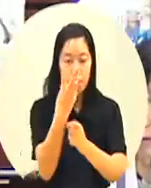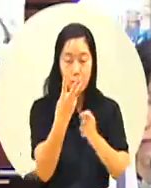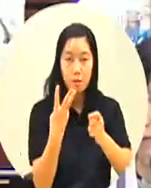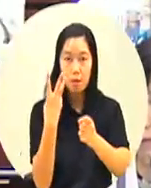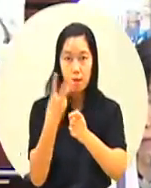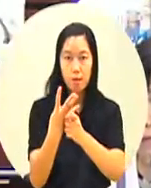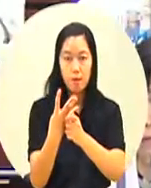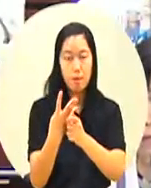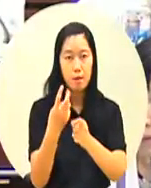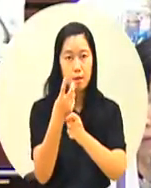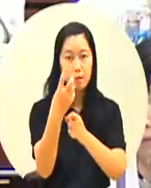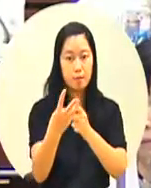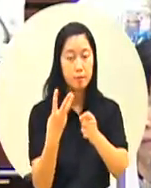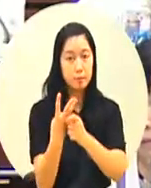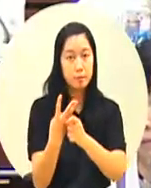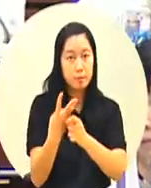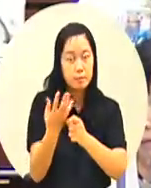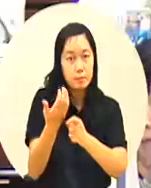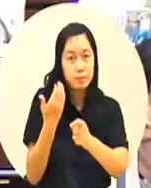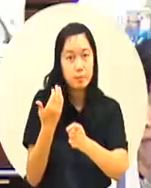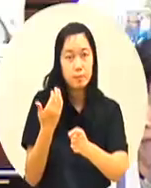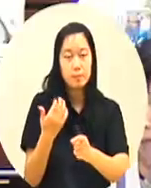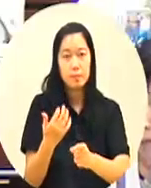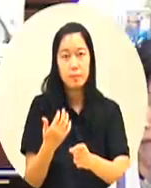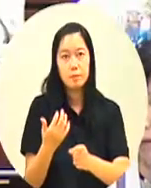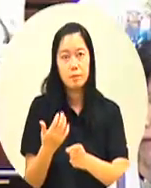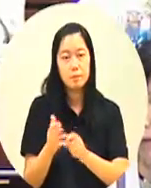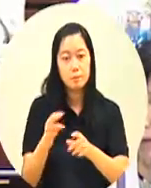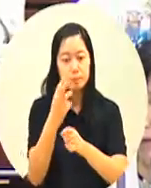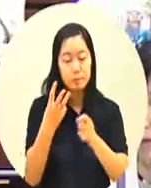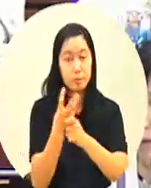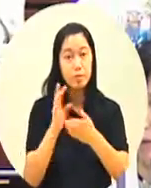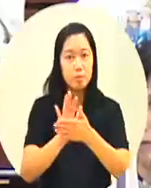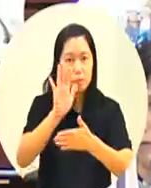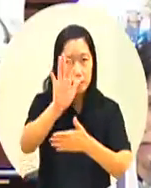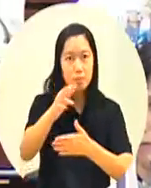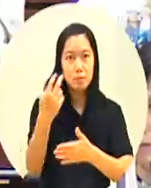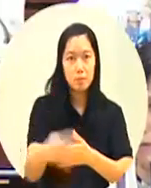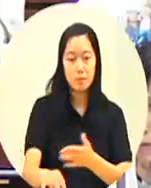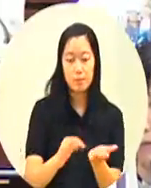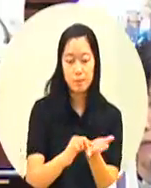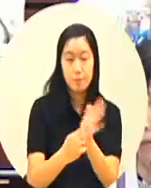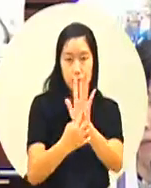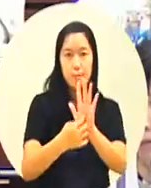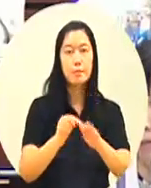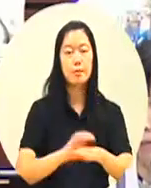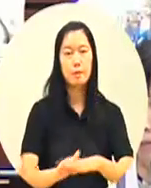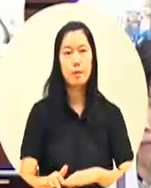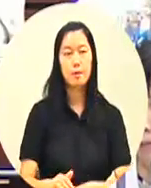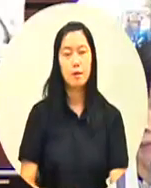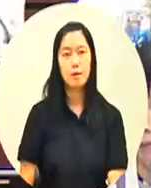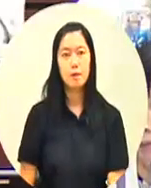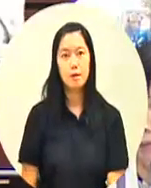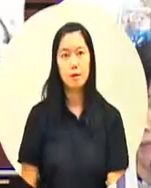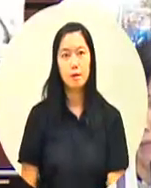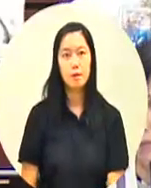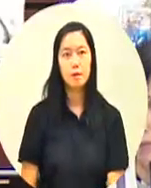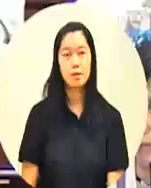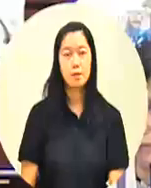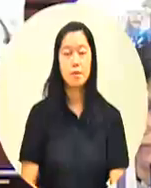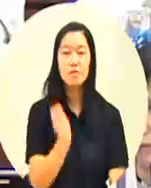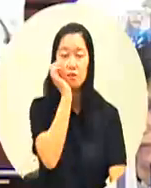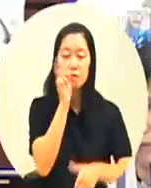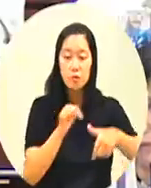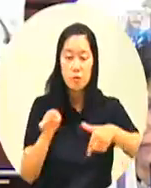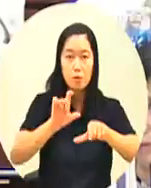前3年的 ，OK， 哦，3年，所以是要3年后才会显现出来。 OK， 那14家的石化公司都